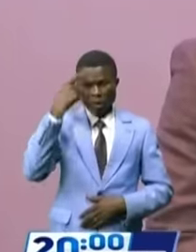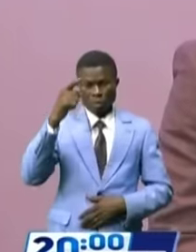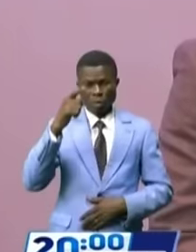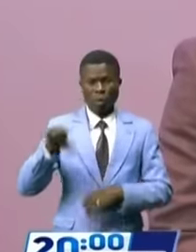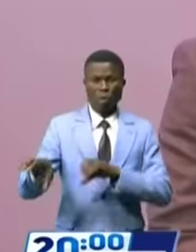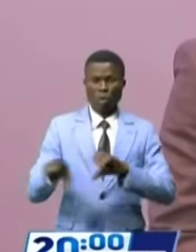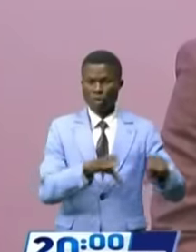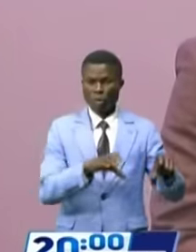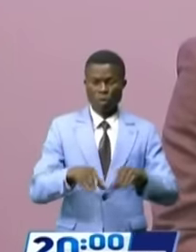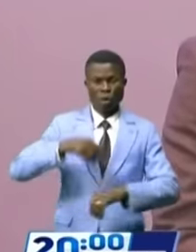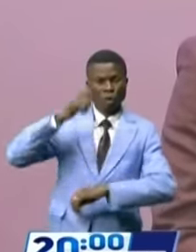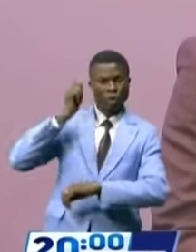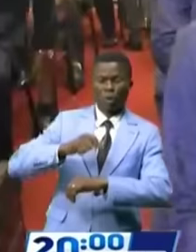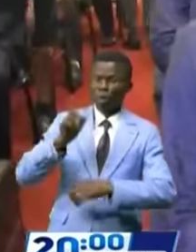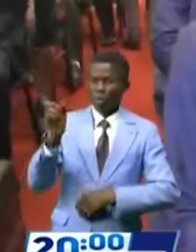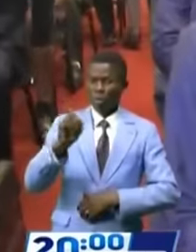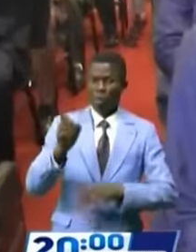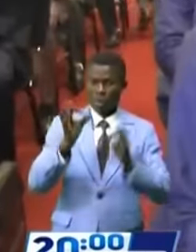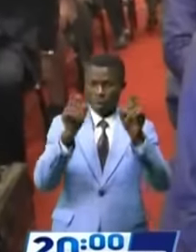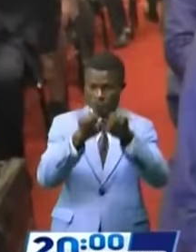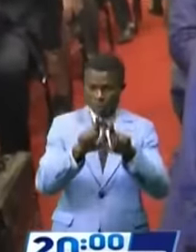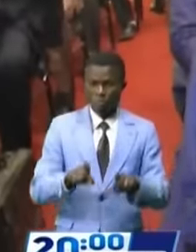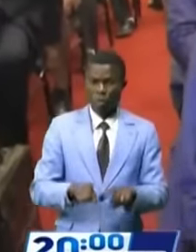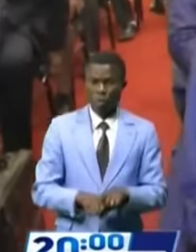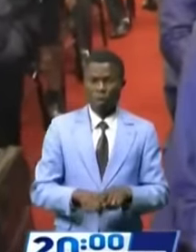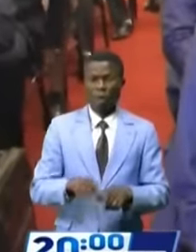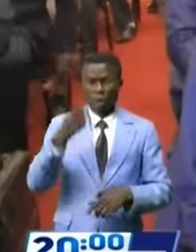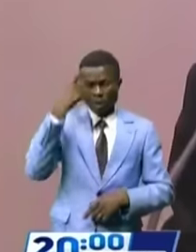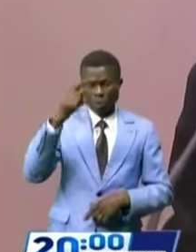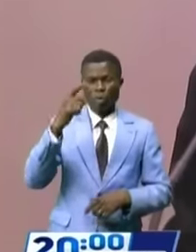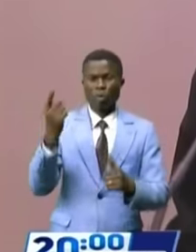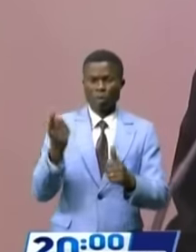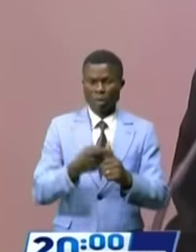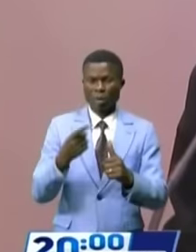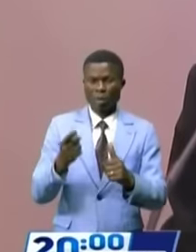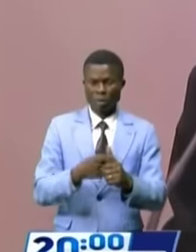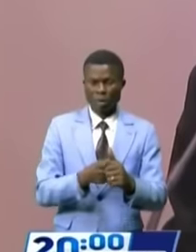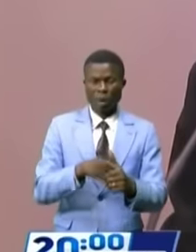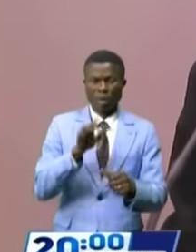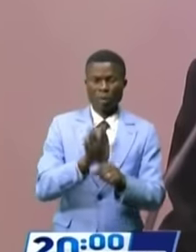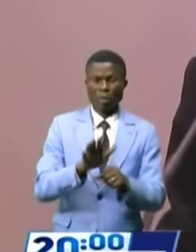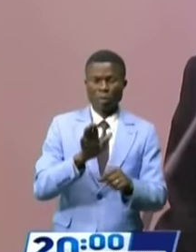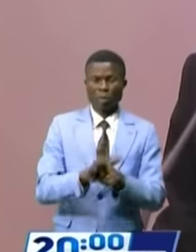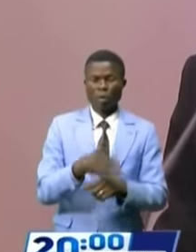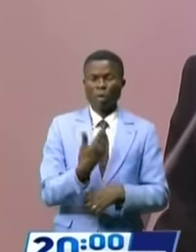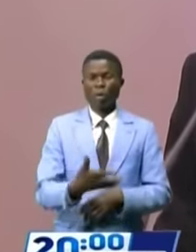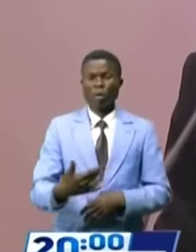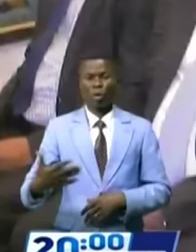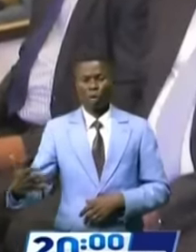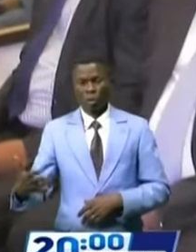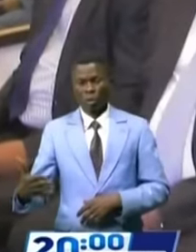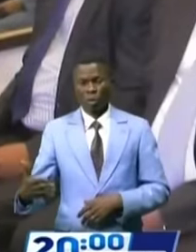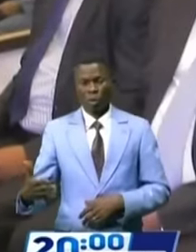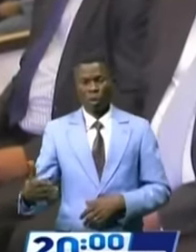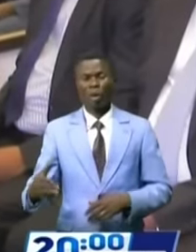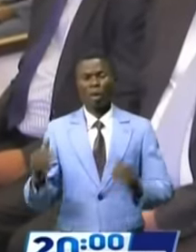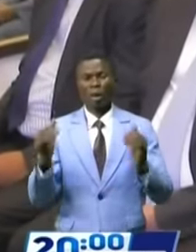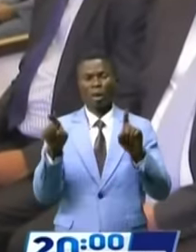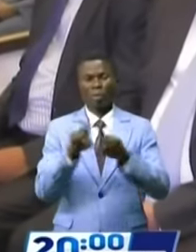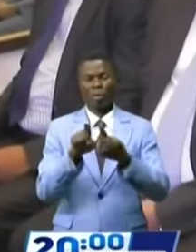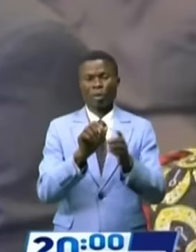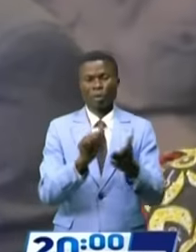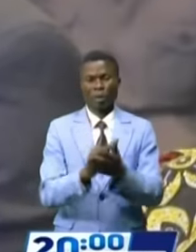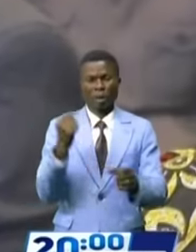l'activité judiciaire, mais aussi et surtout de plusieurs autres domaines connexes. Ces travaux